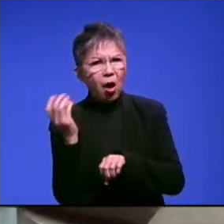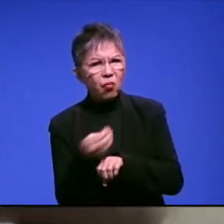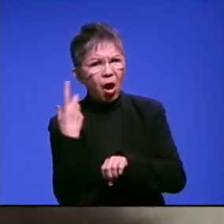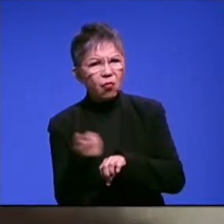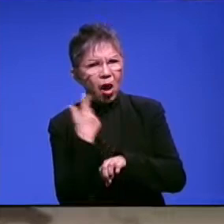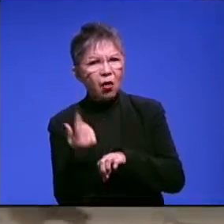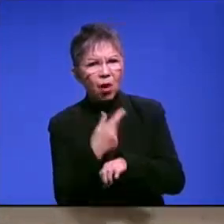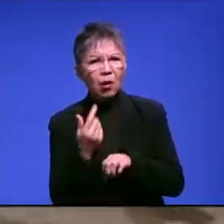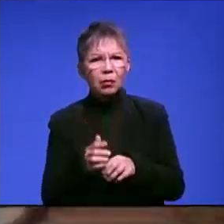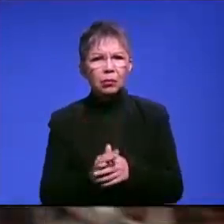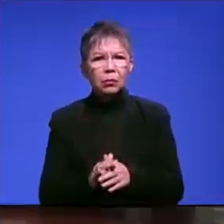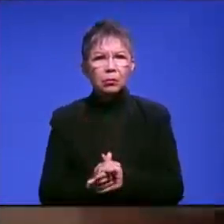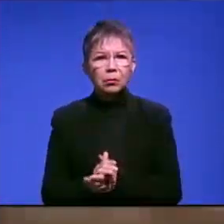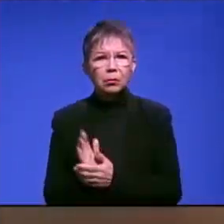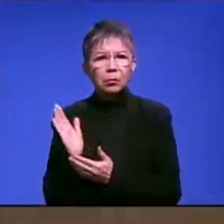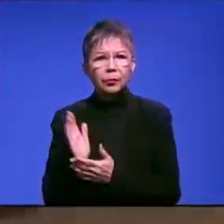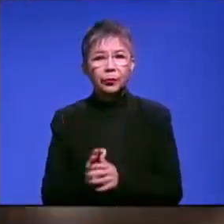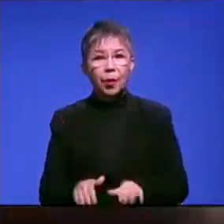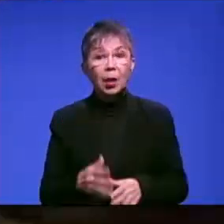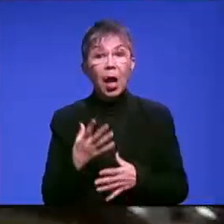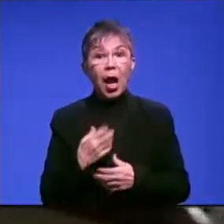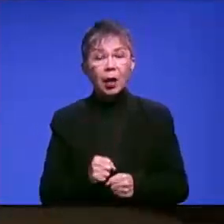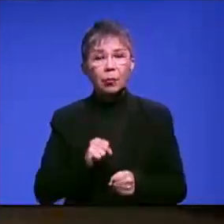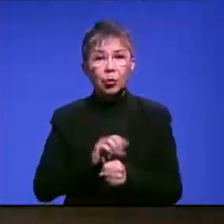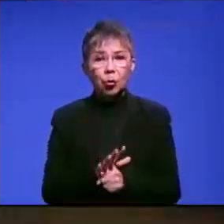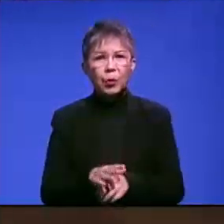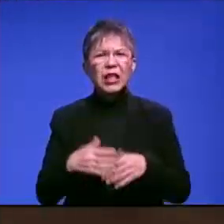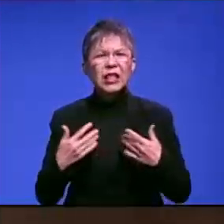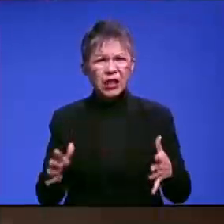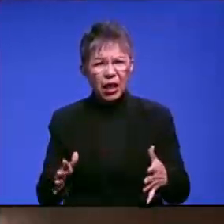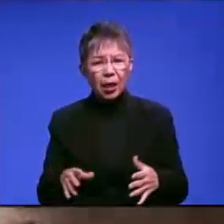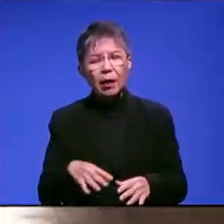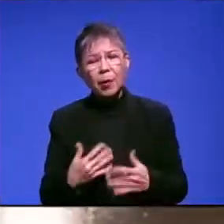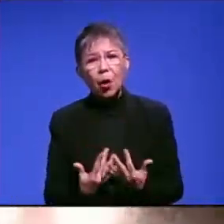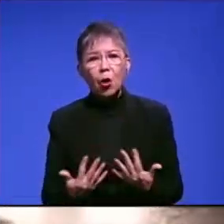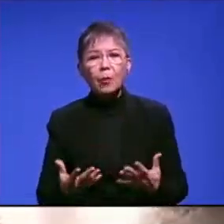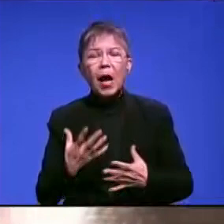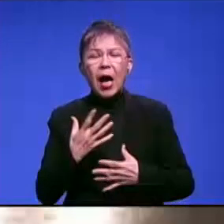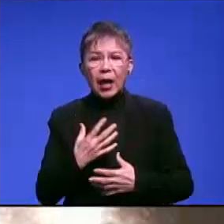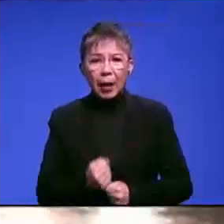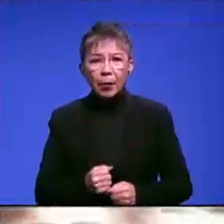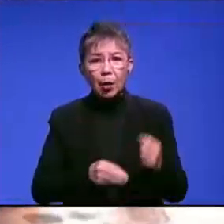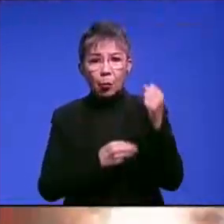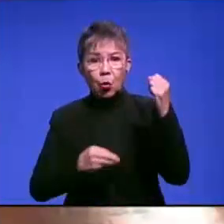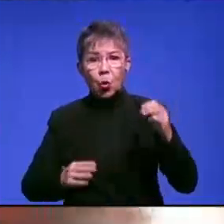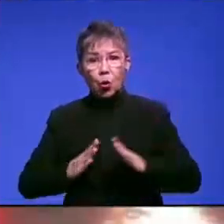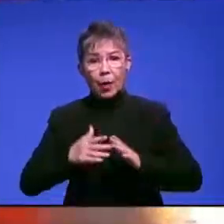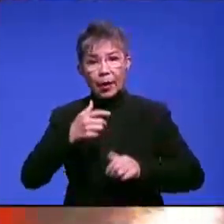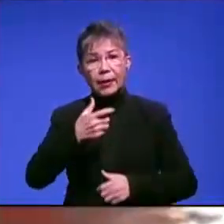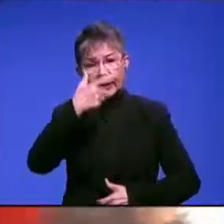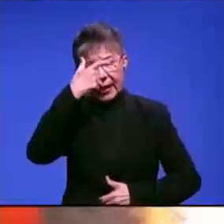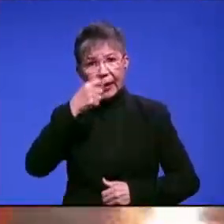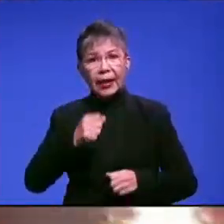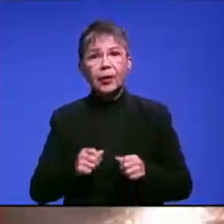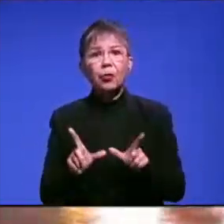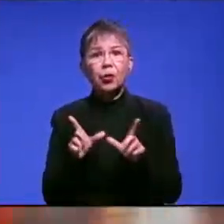bagian sini doang, tapi... Selain berharap pandemi teratasi, warga sekitar Wisma Atlet berharap pengelola rumah sakit darurat